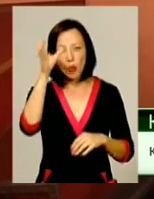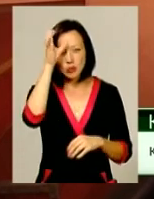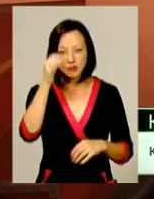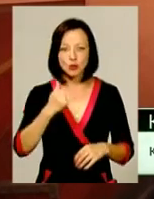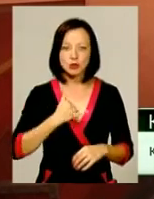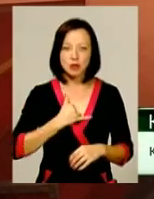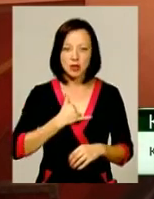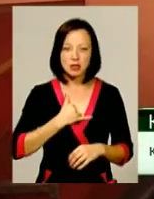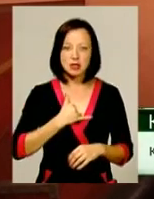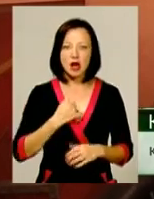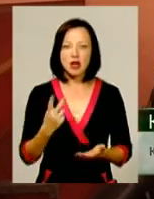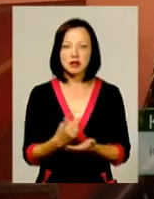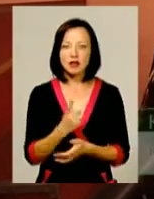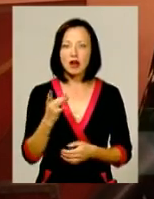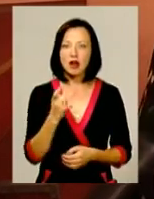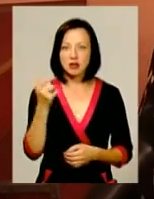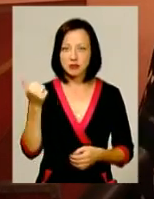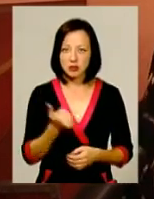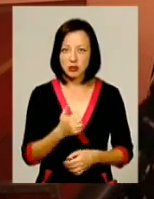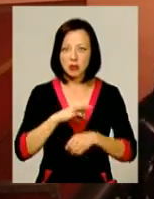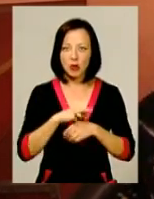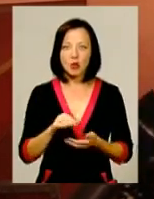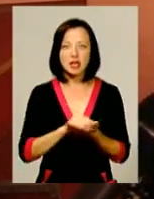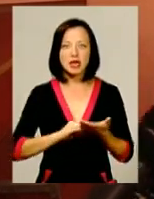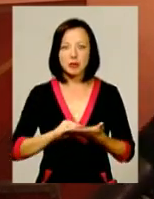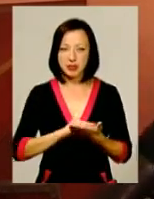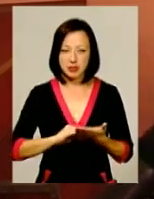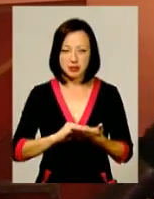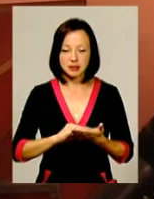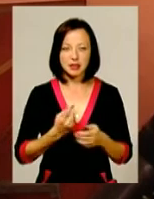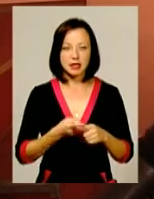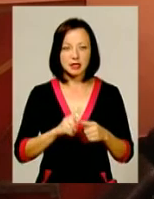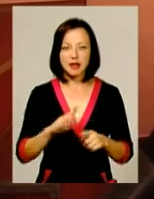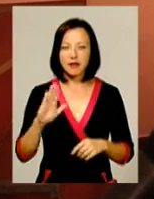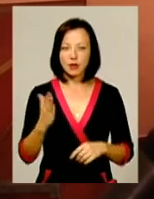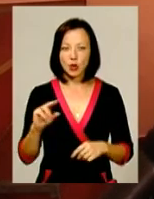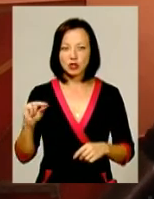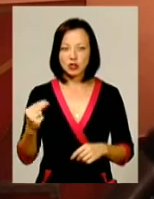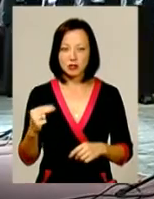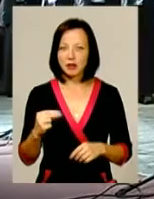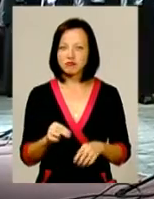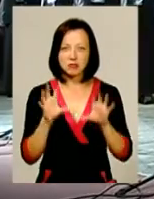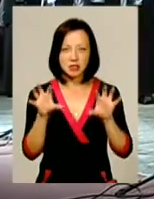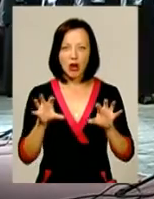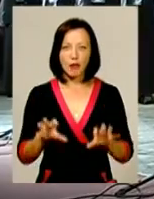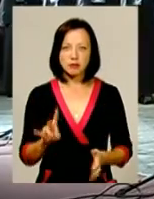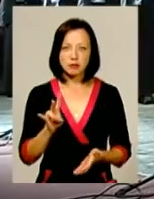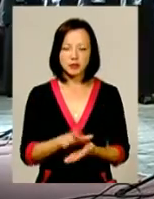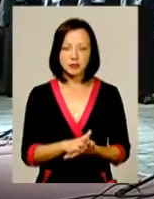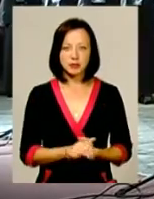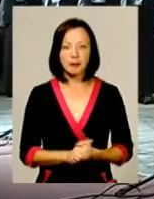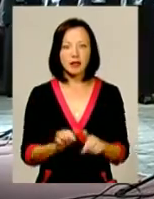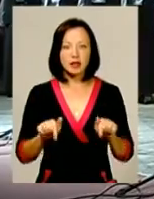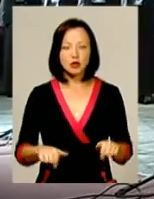нас двічі в тиждень проходять репетиції. Це вівторок і четвер, як закон. Цьогоріч